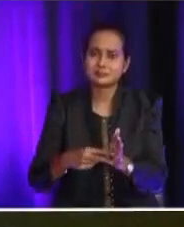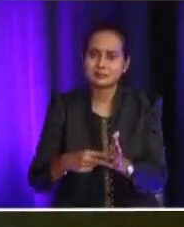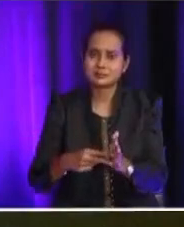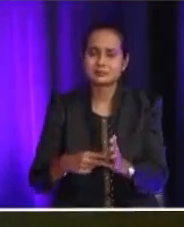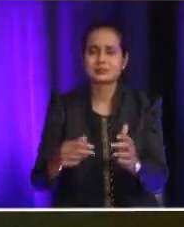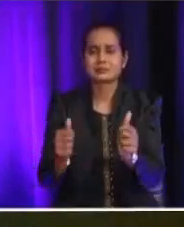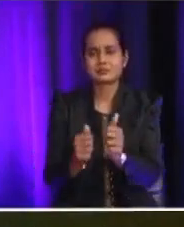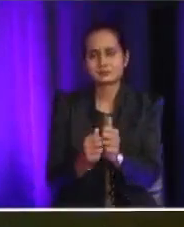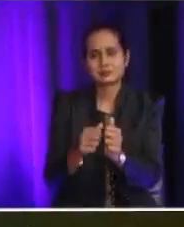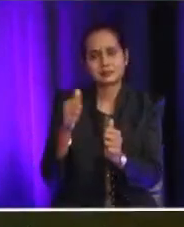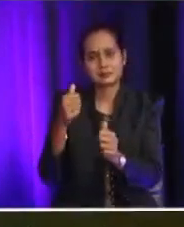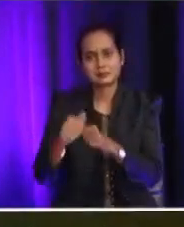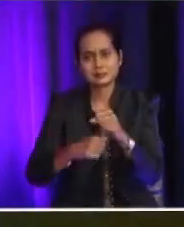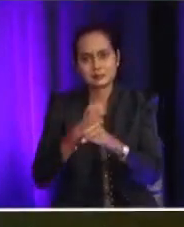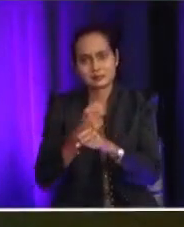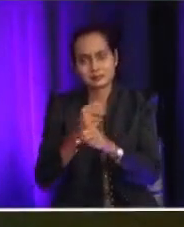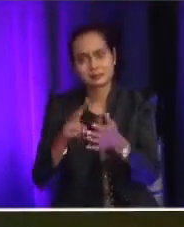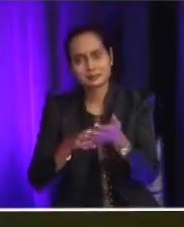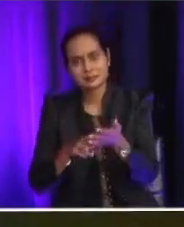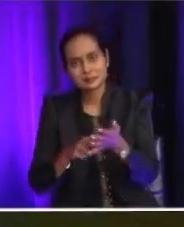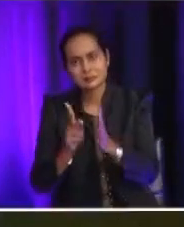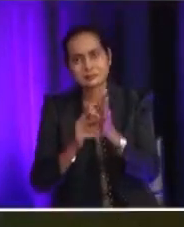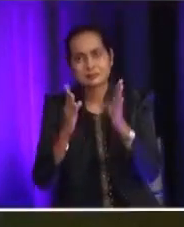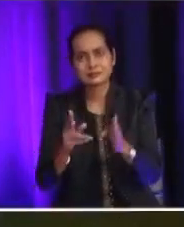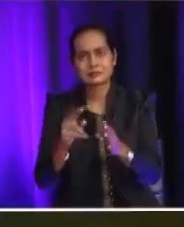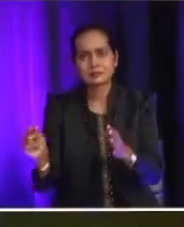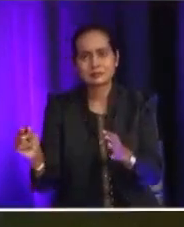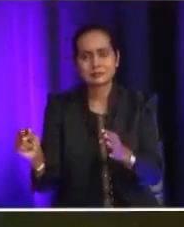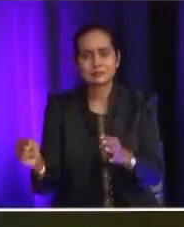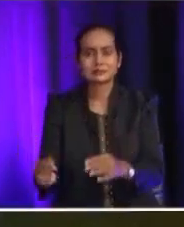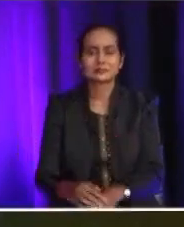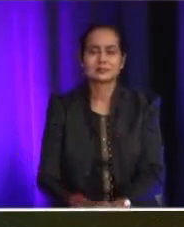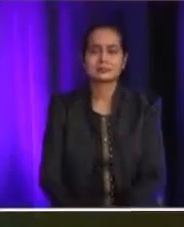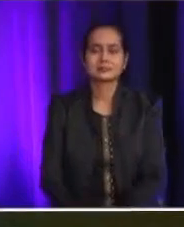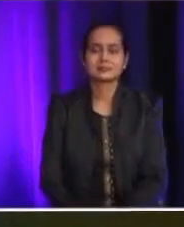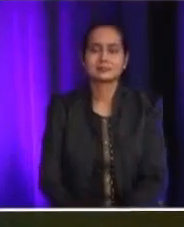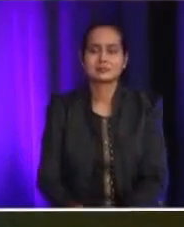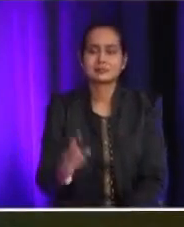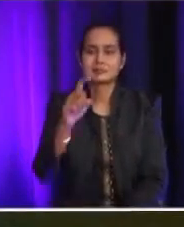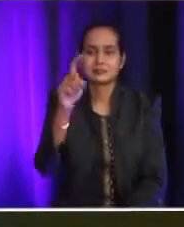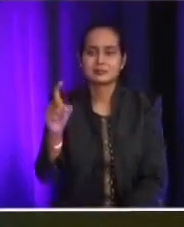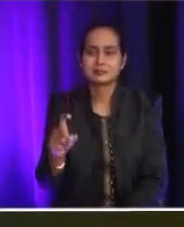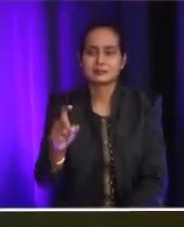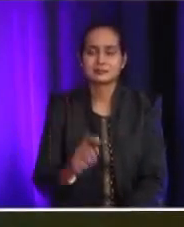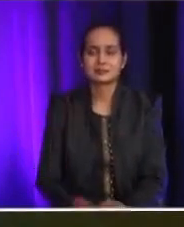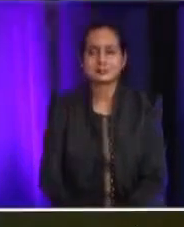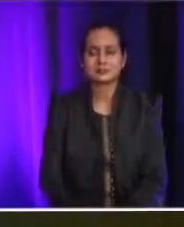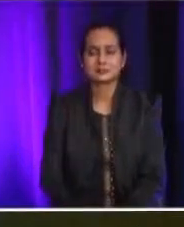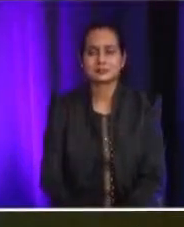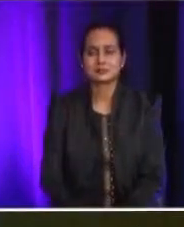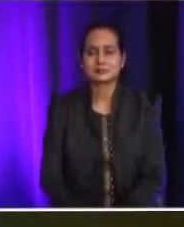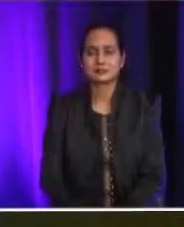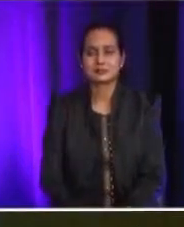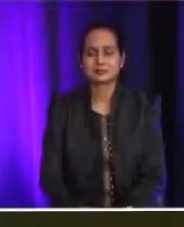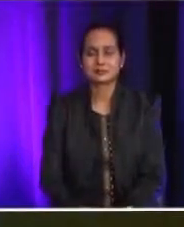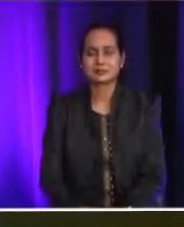10 tahun, dengan membaca, dengan kebangsaan pula? Kita tanya kawan-kawan kita. Boleh. Siapa tu, cikgu? Haa. Boleh kita tanya kawan-kawan kita